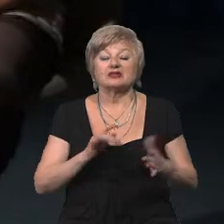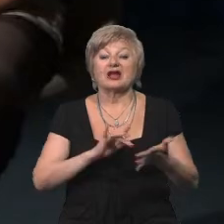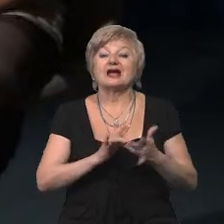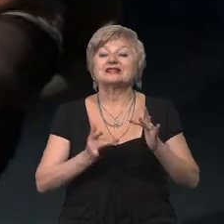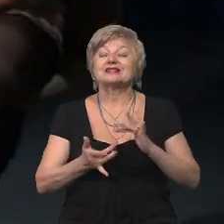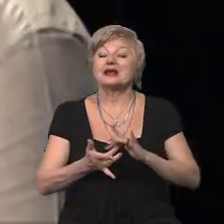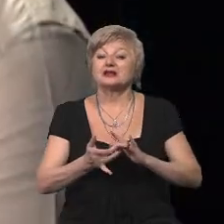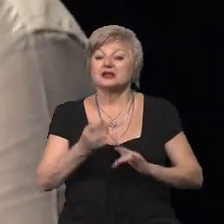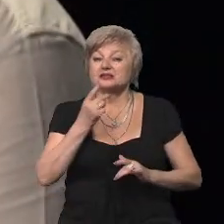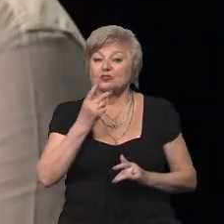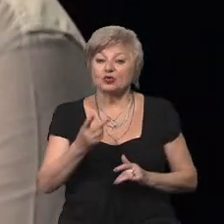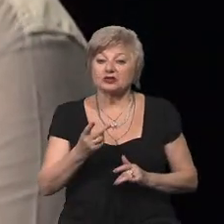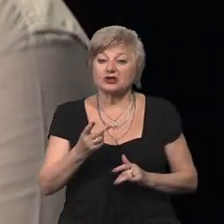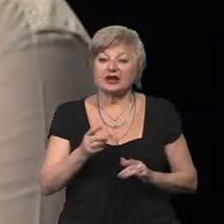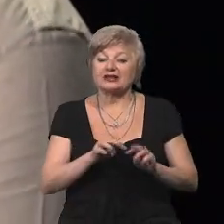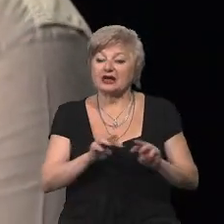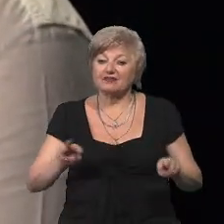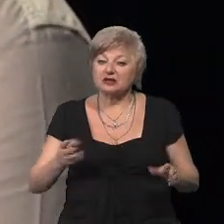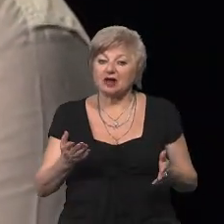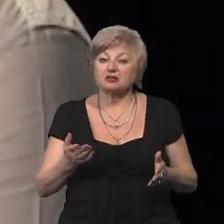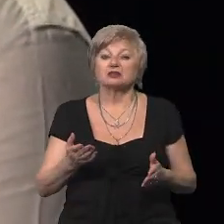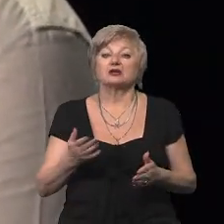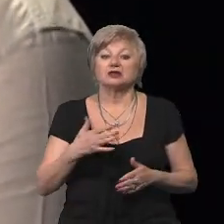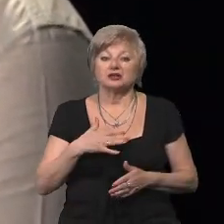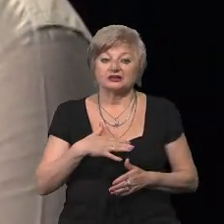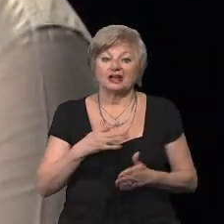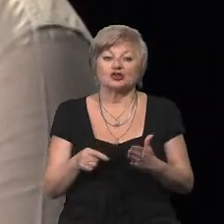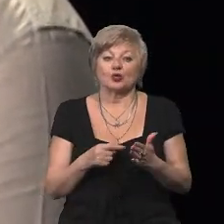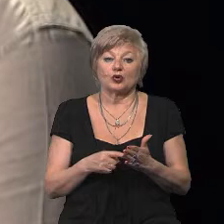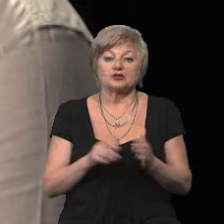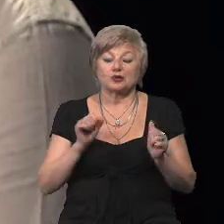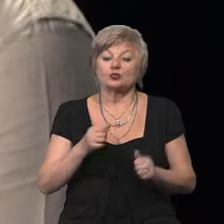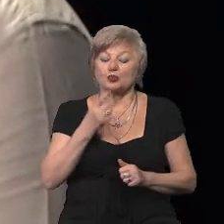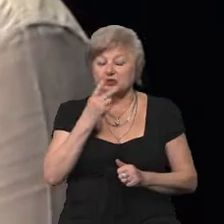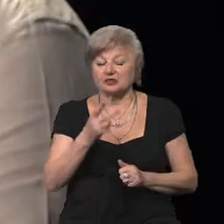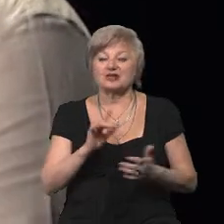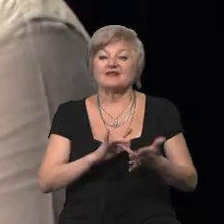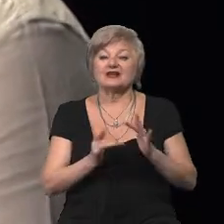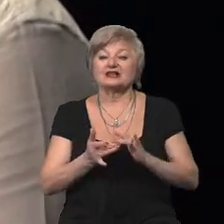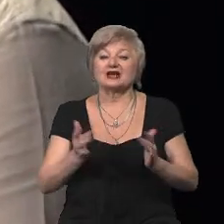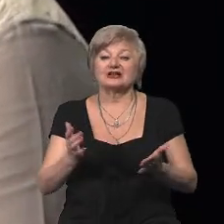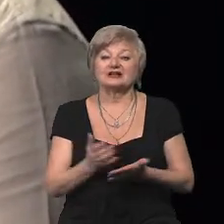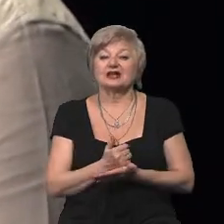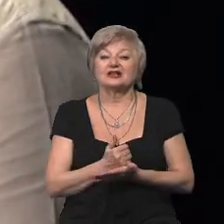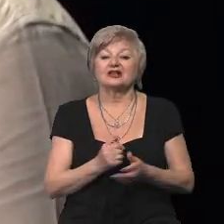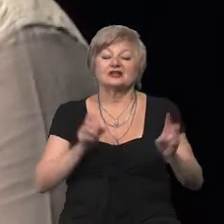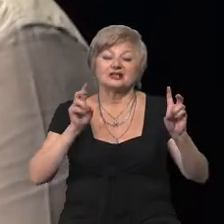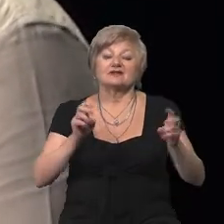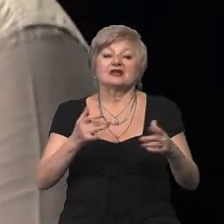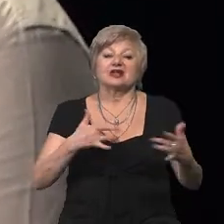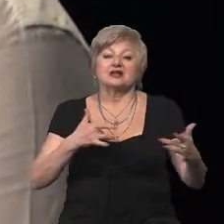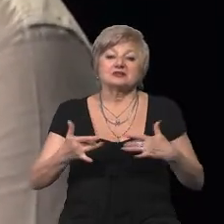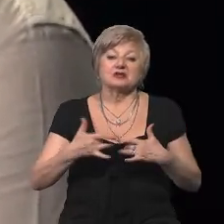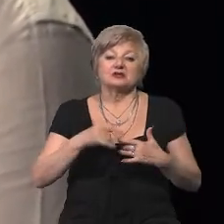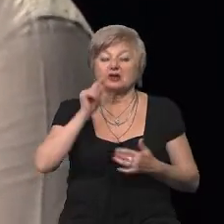интернет-порталы, которые распространяют билеты наши городские, можно в интернете найти, просто гуглишь, и там